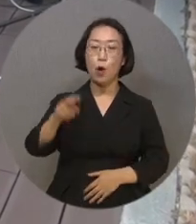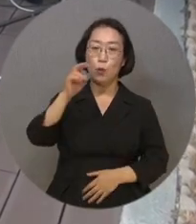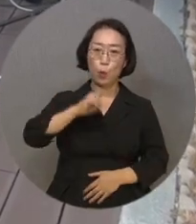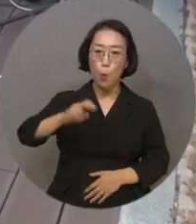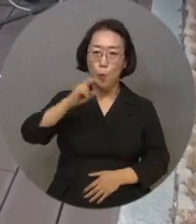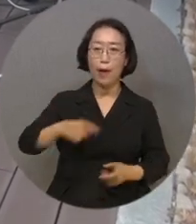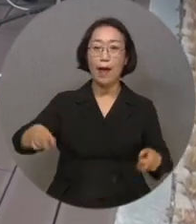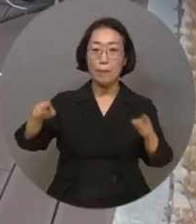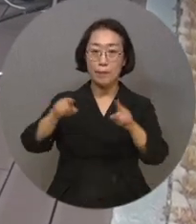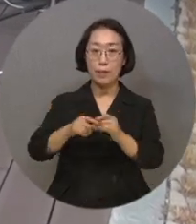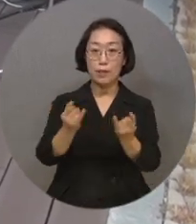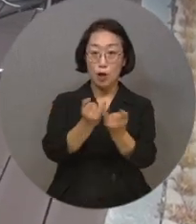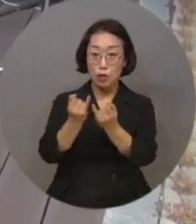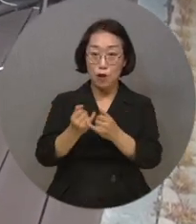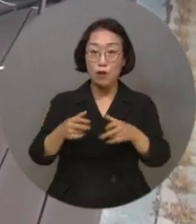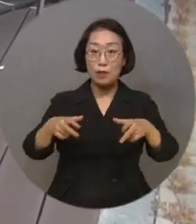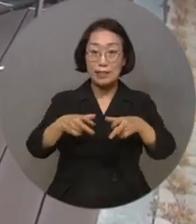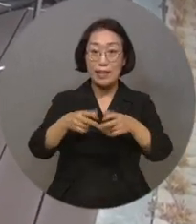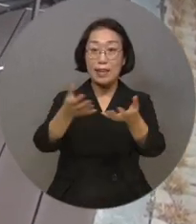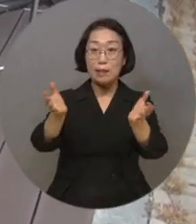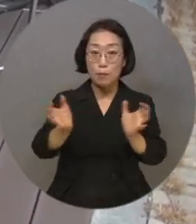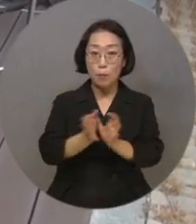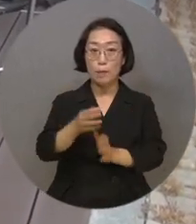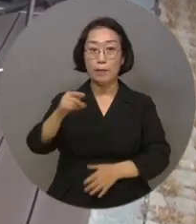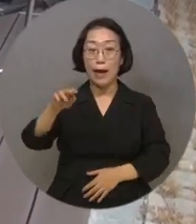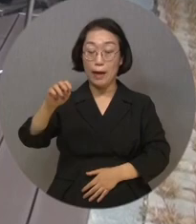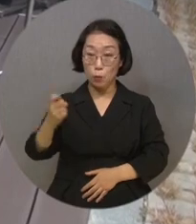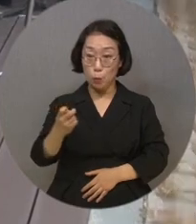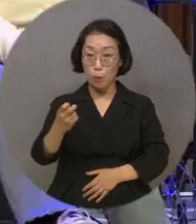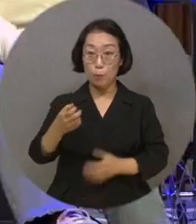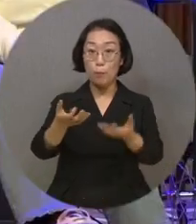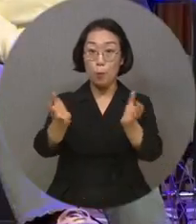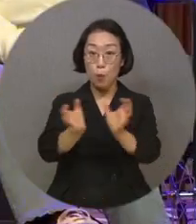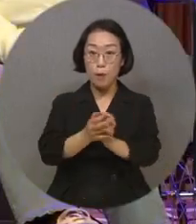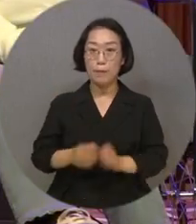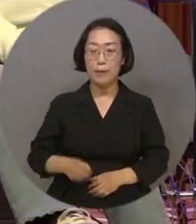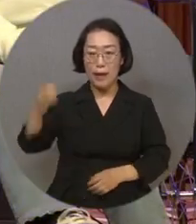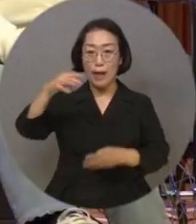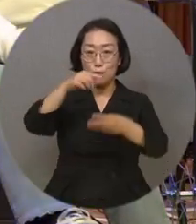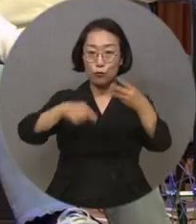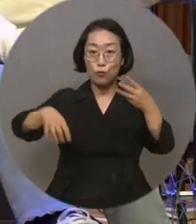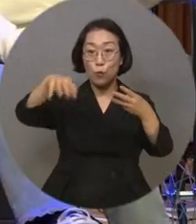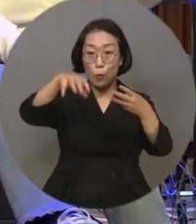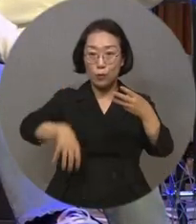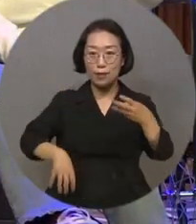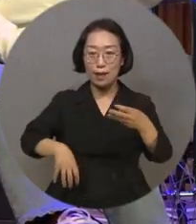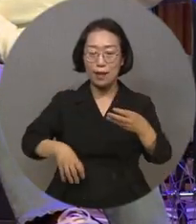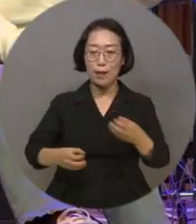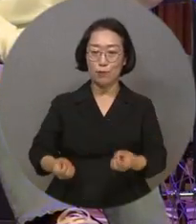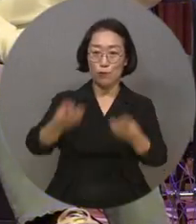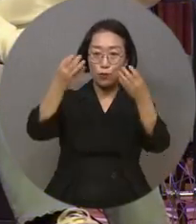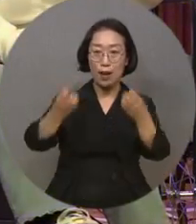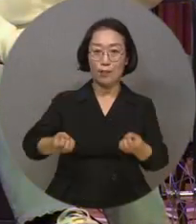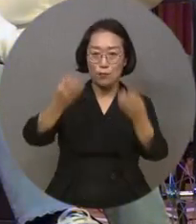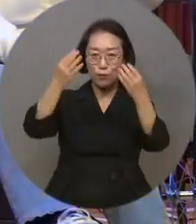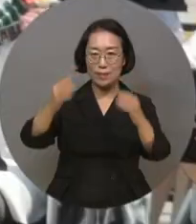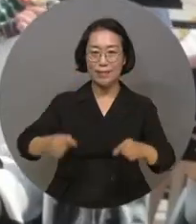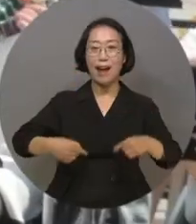노래하는 여성장애인 자조 모임 다솜으로 시작한 회원들은 양주시 관내 각종 행사 축하 공연으로